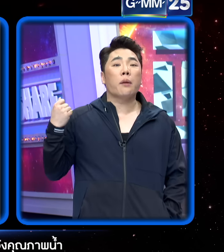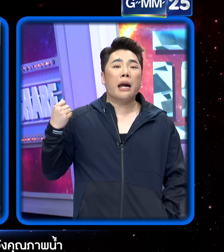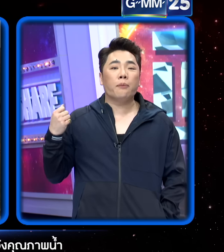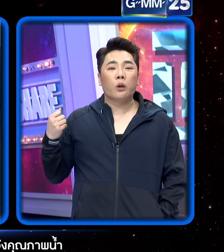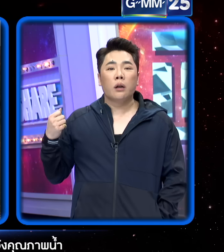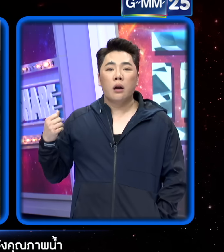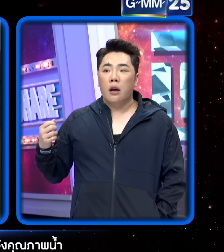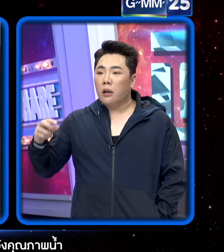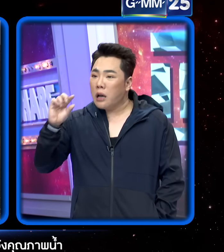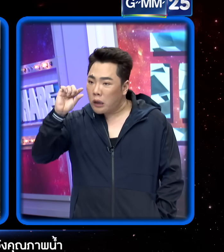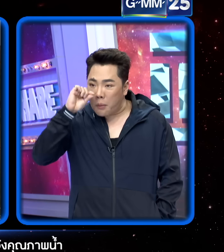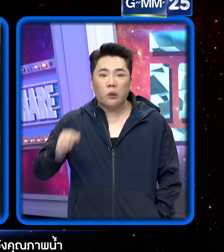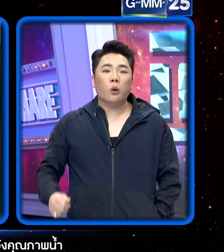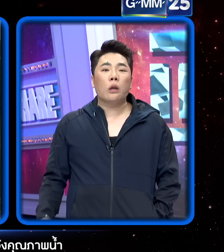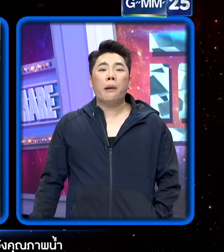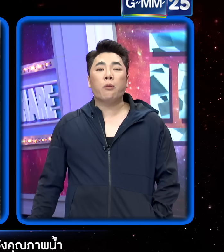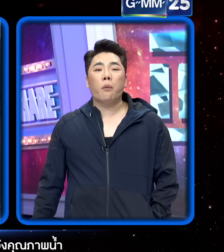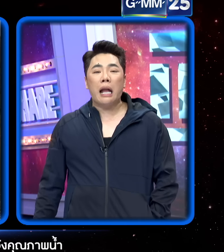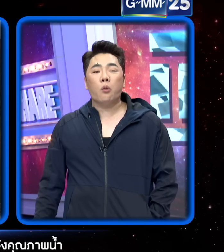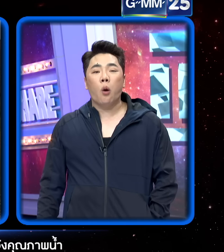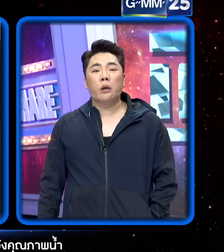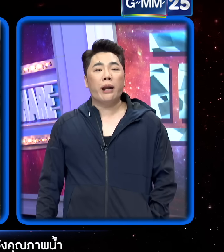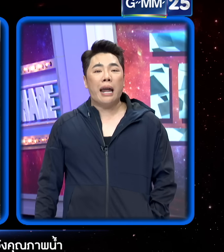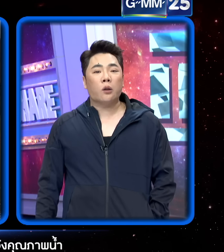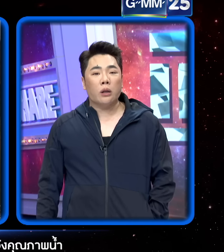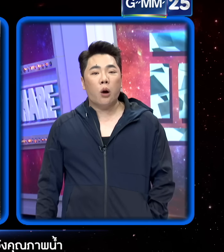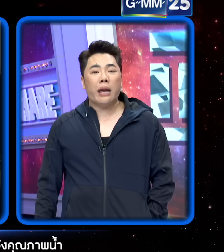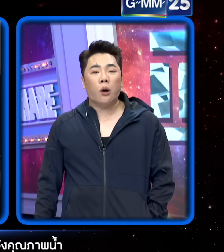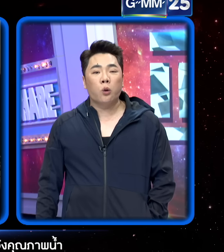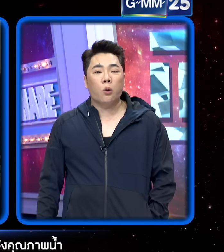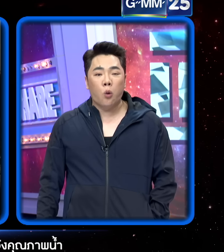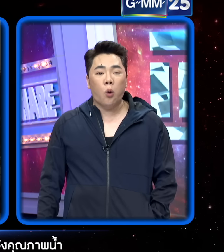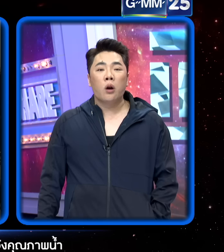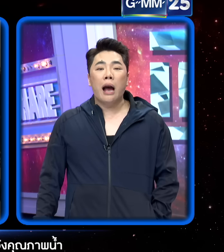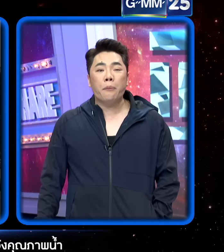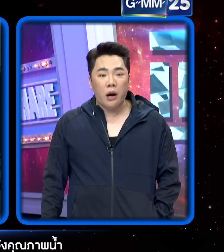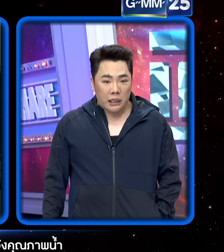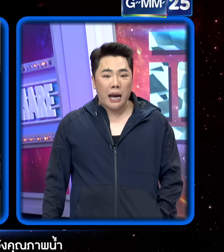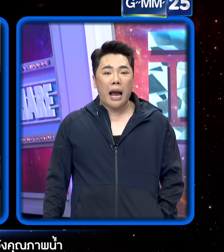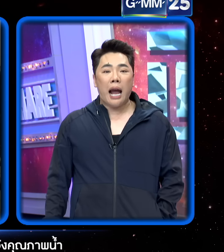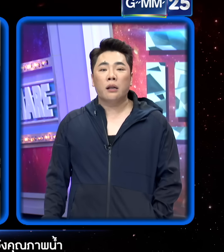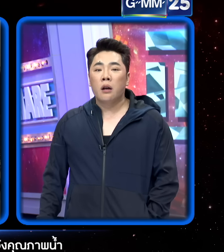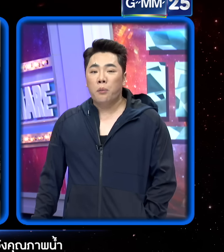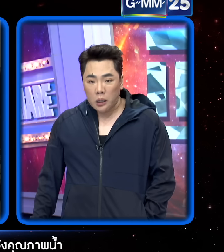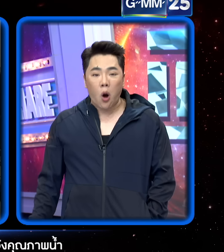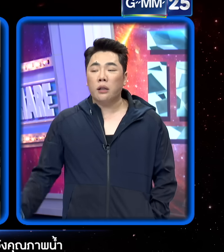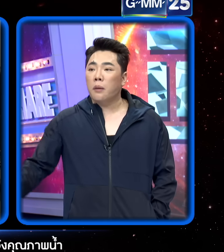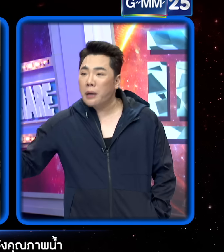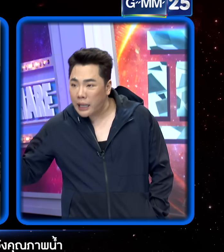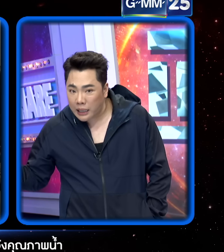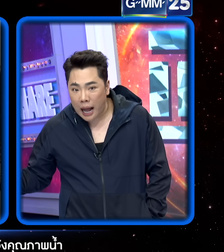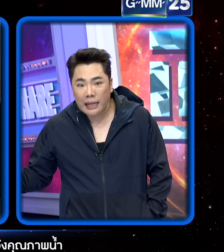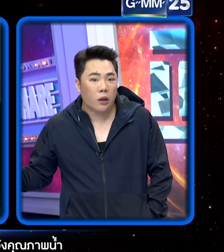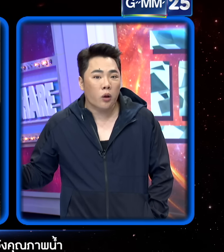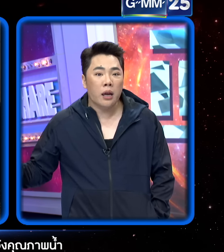ยลาวถูกต้องไหมฮะ ถูกต้องค่ะ ก็ต้องมาตรวจคุณภาพของแม่น้ำโขงบริเวณแหล่งท่องเที่ยวแก่งคุดคูอำเภอเชียงคานเบื้องต้น